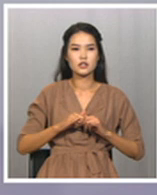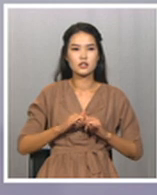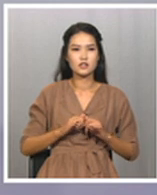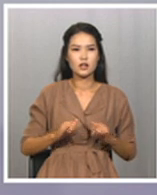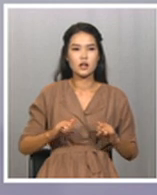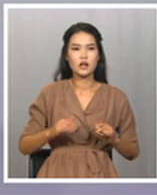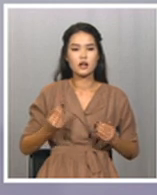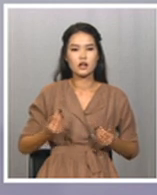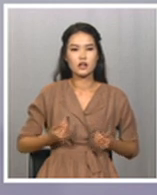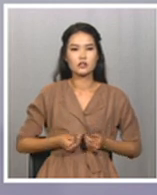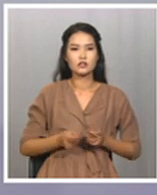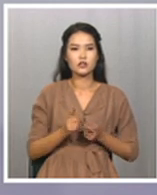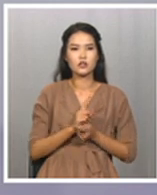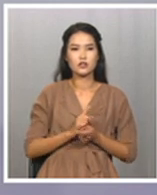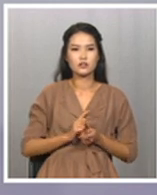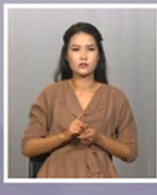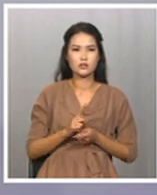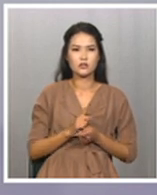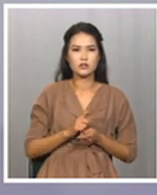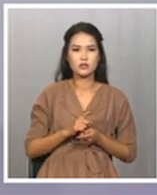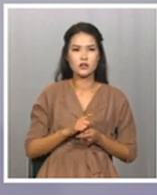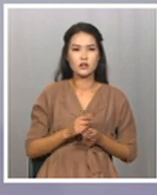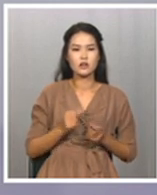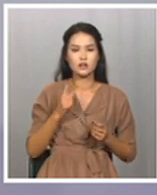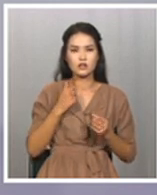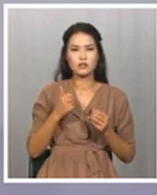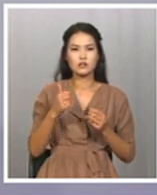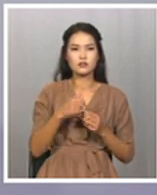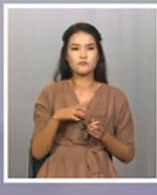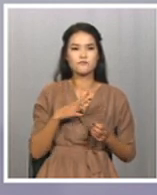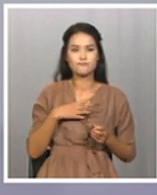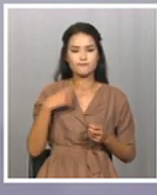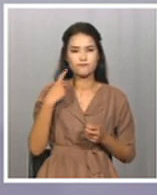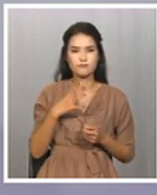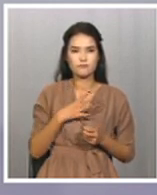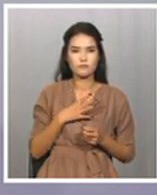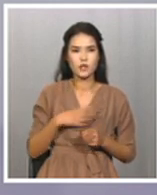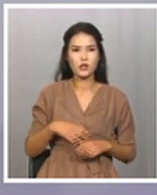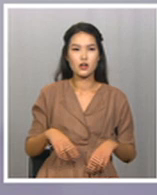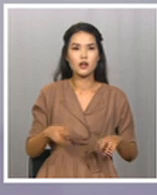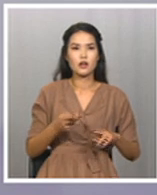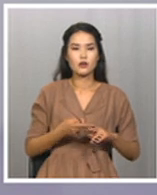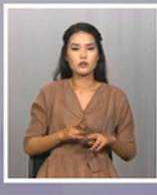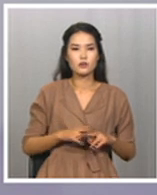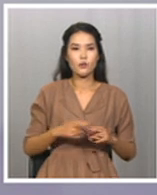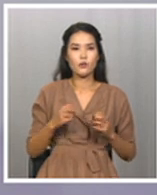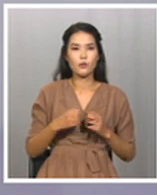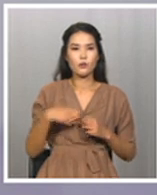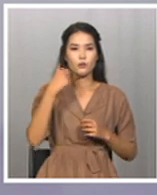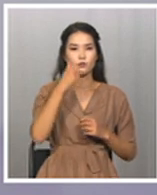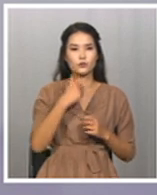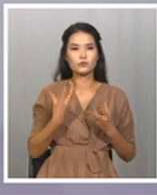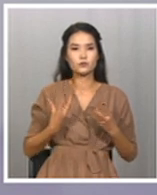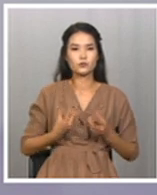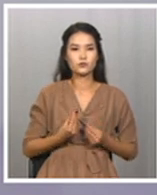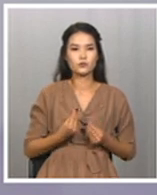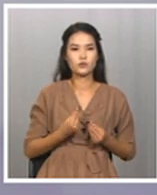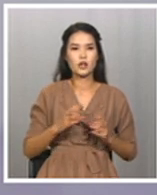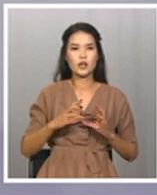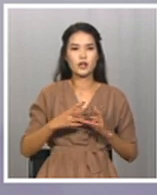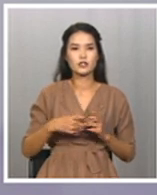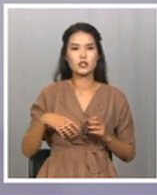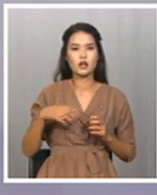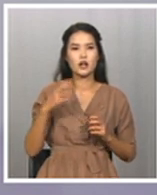қарқынды өзгерістер кезеңіне қадам басып келеді деген еді. Соңғы 10 жыл ішінде еліміз